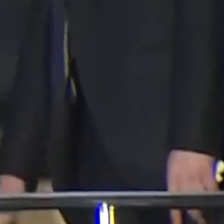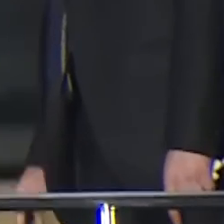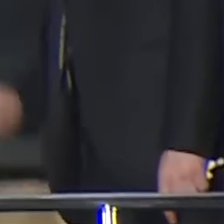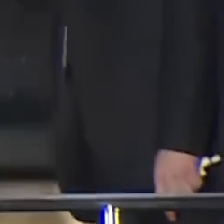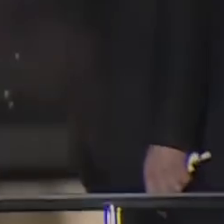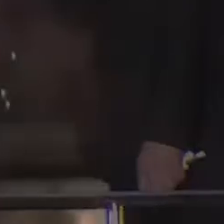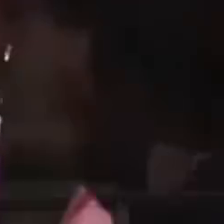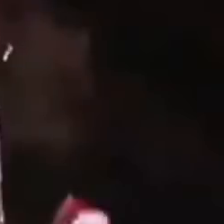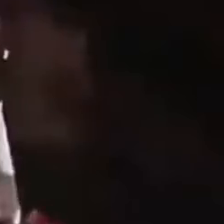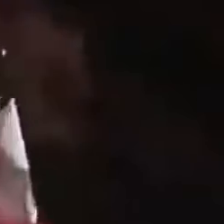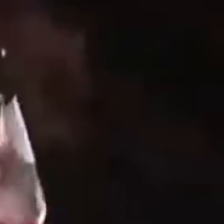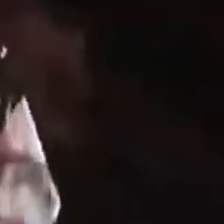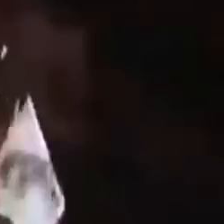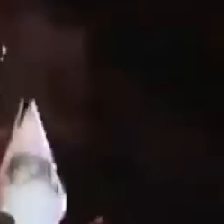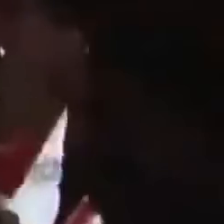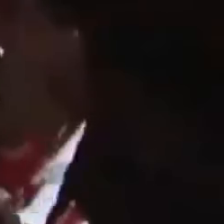İstanbul.